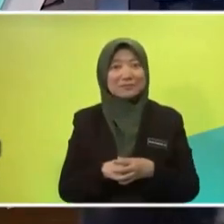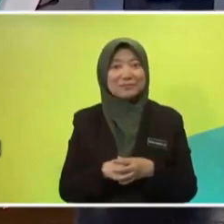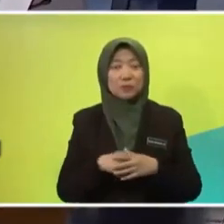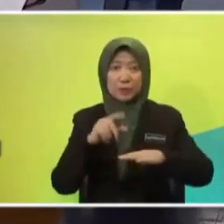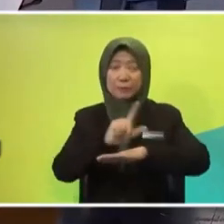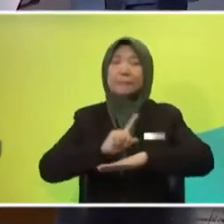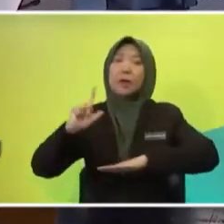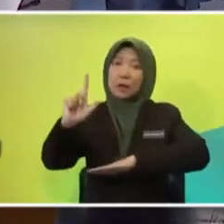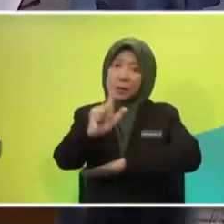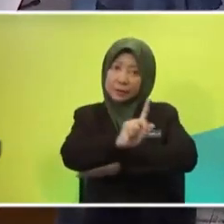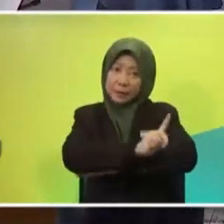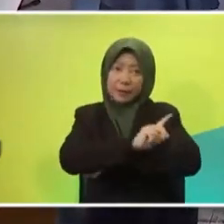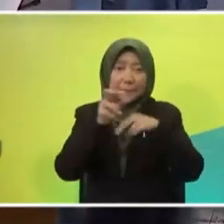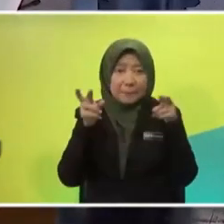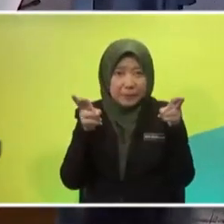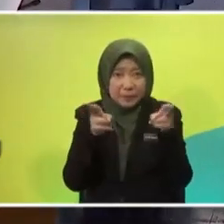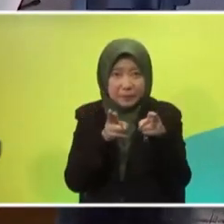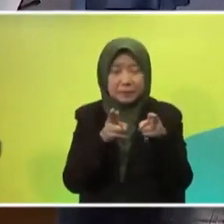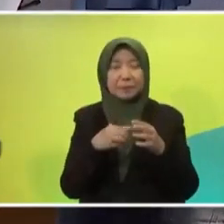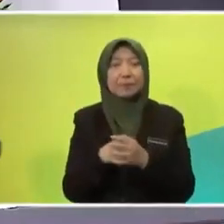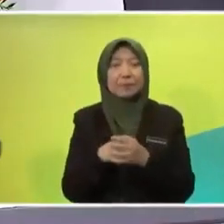ladang mini kita ini kita ada